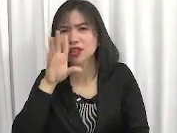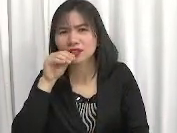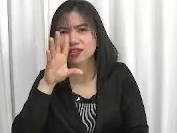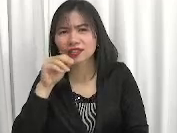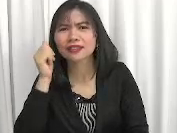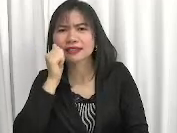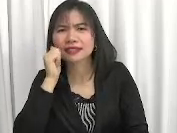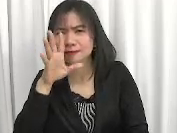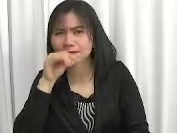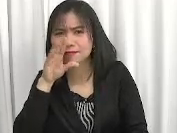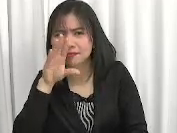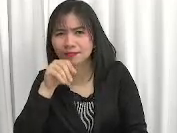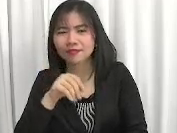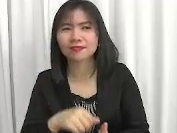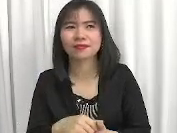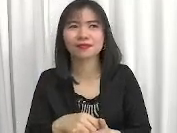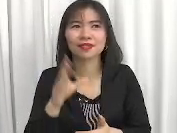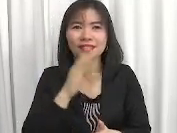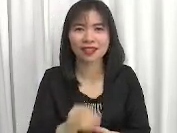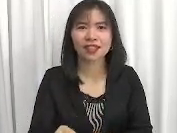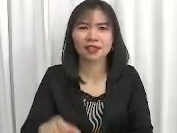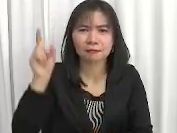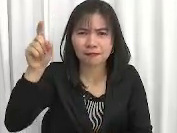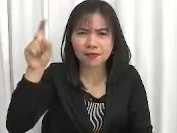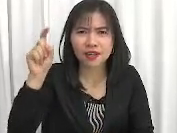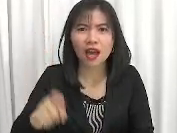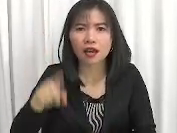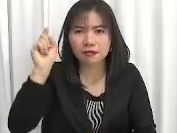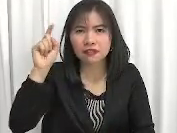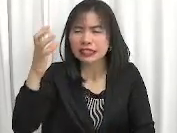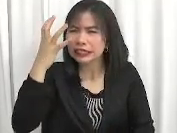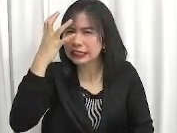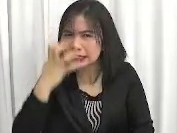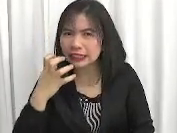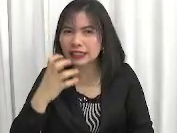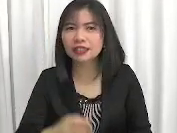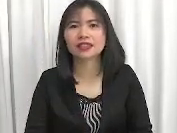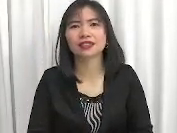Ilista mo yan, Ma'am Cynthia. Yeah, talagang mabilis mag-flare up yung aking